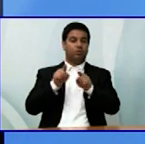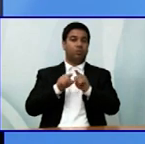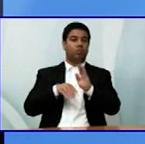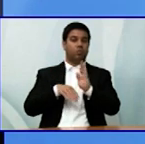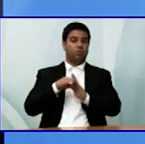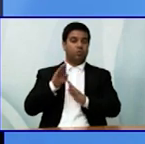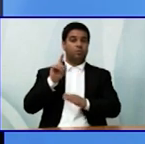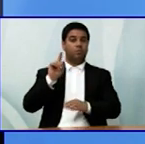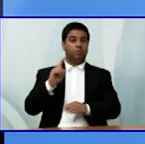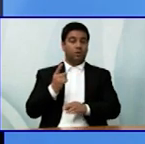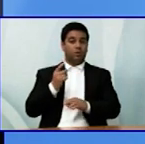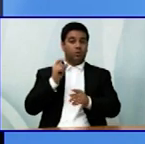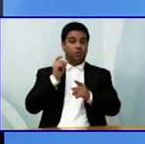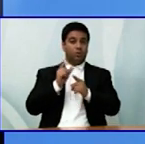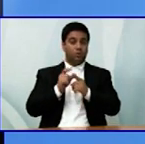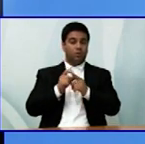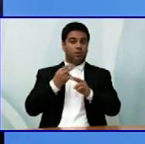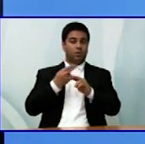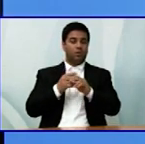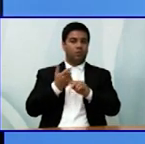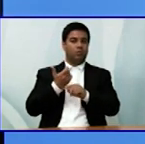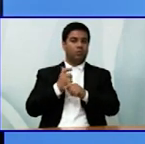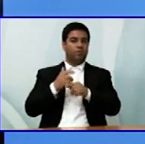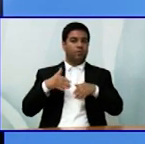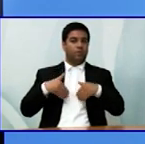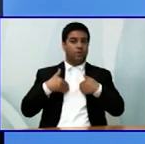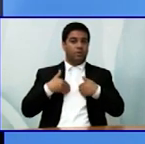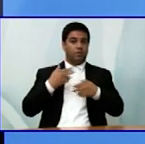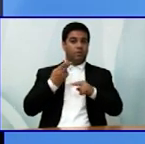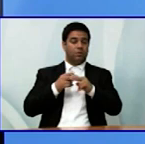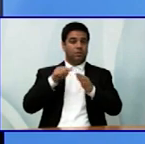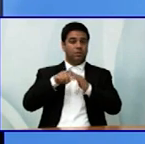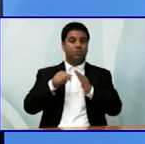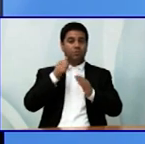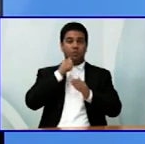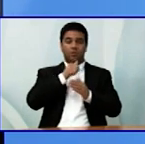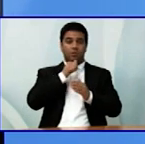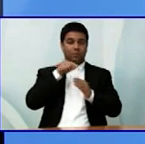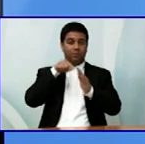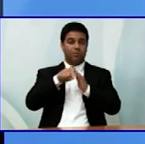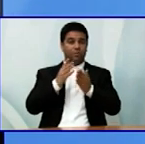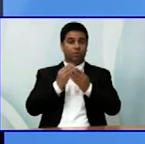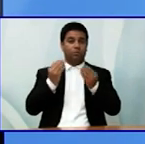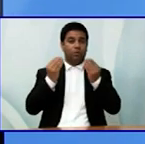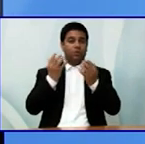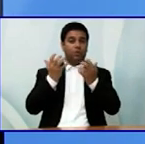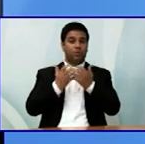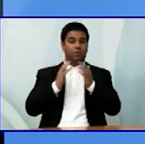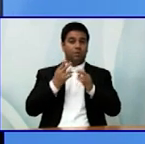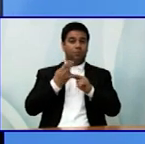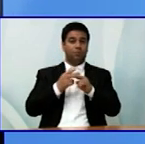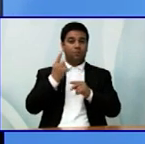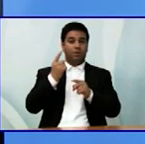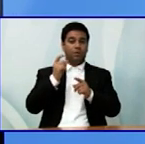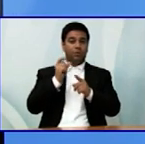afzal, chunki so'z shunchalik sir-sinoatga ega bir mo'jiza hisoblanadi. Bir og'iz